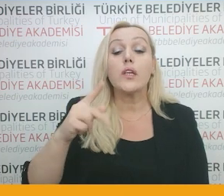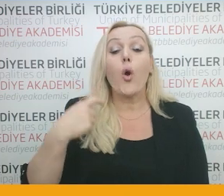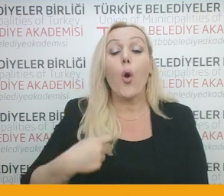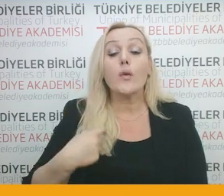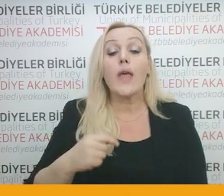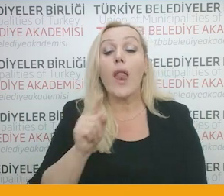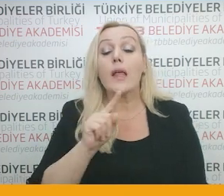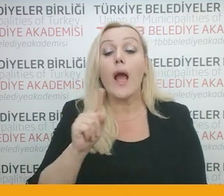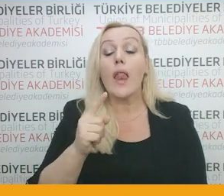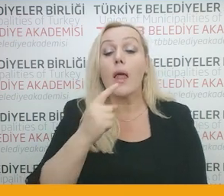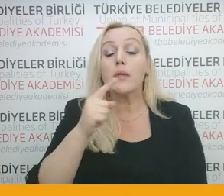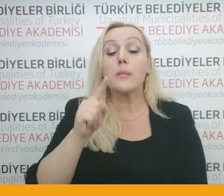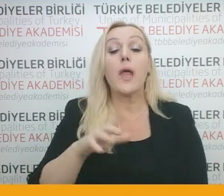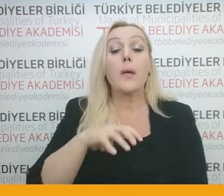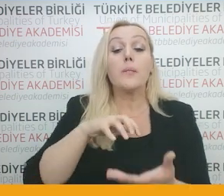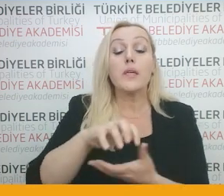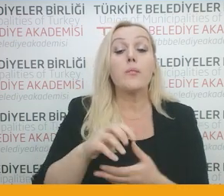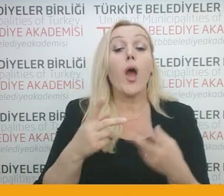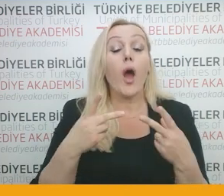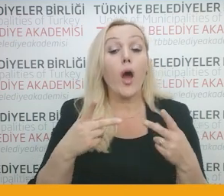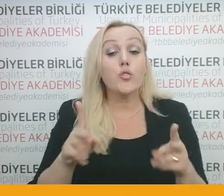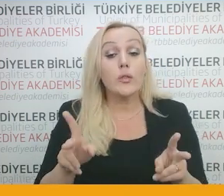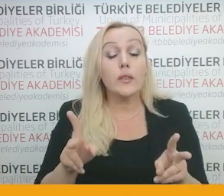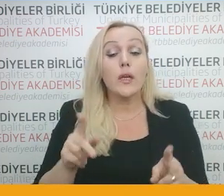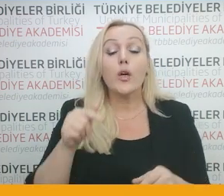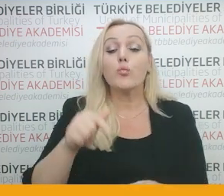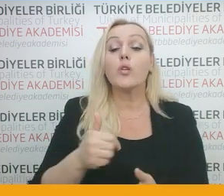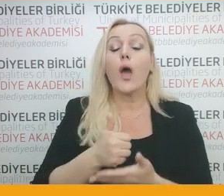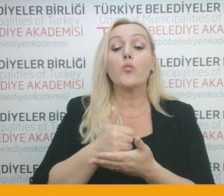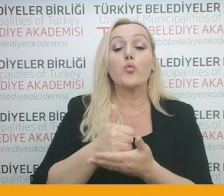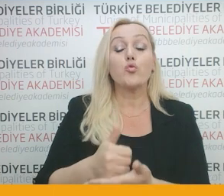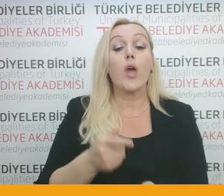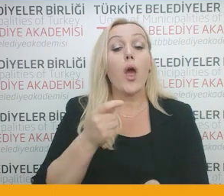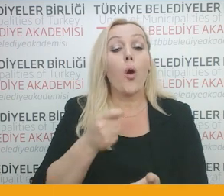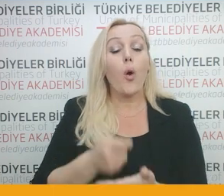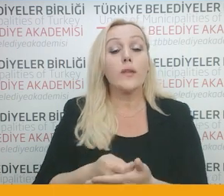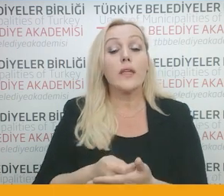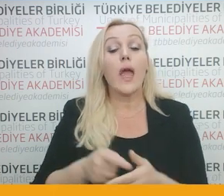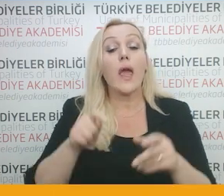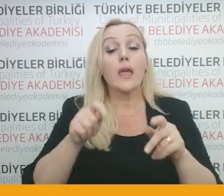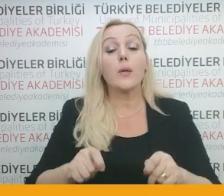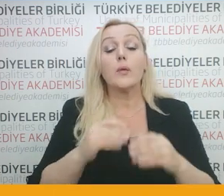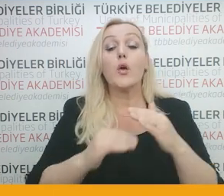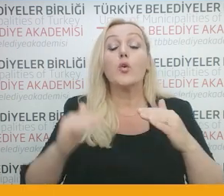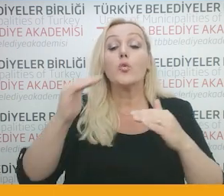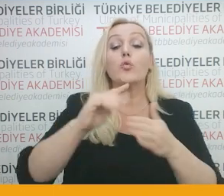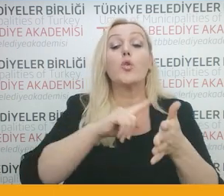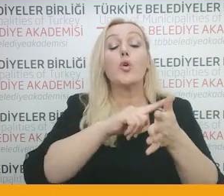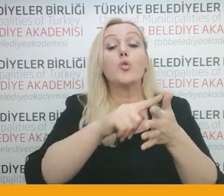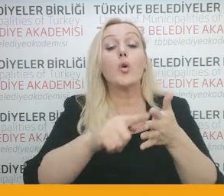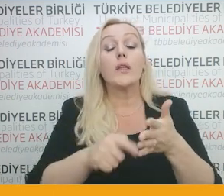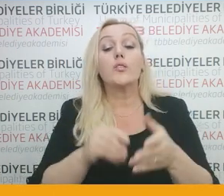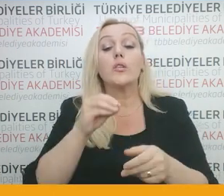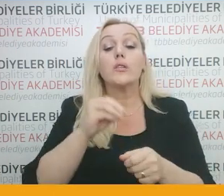bir birim açılıp burada bütçe ödeneği tahsis edilip üst yönetimin maliyeti için bu